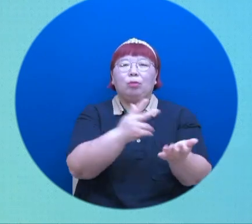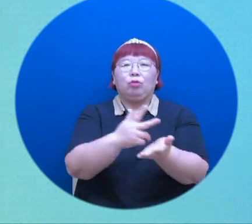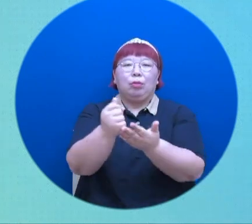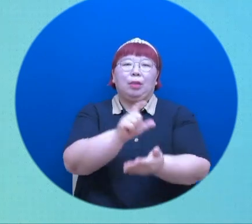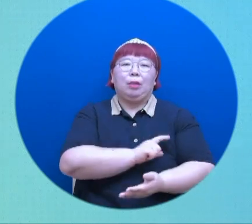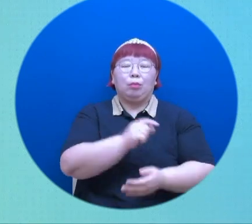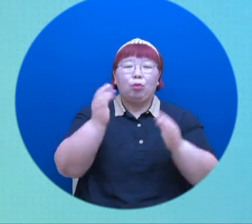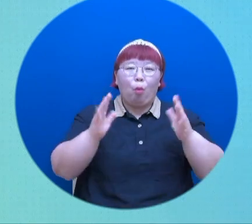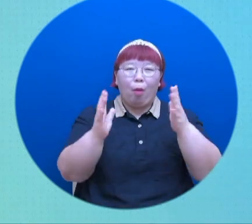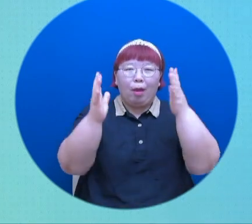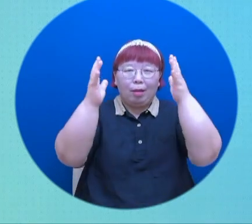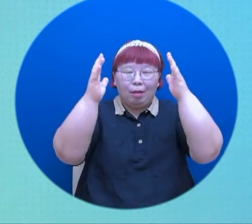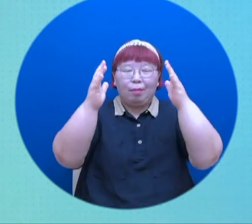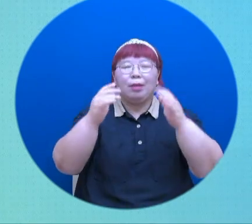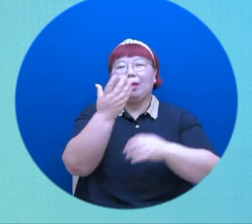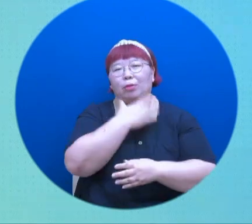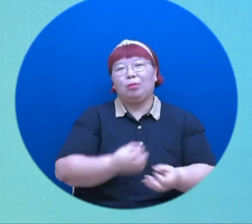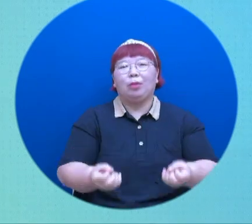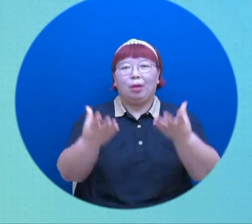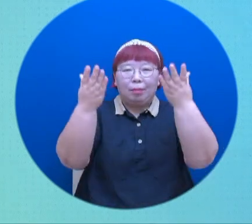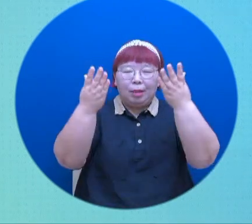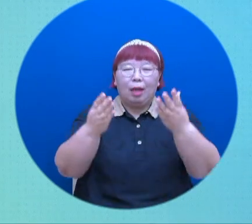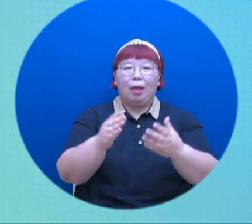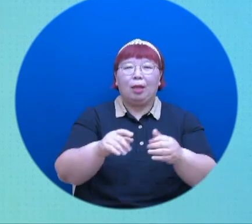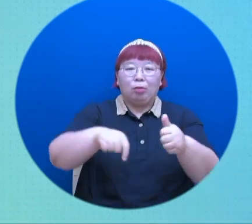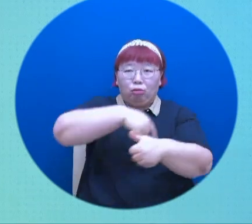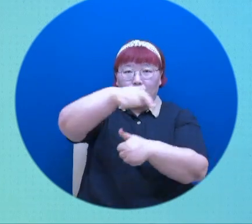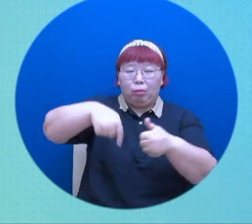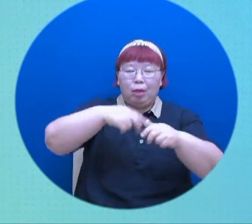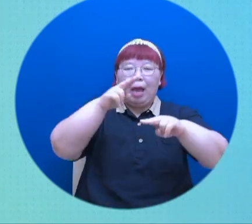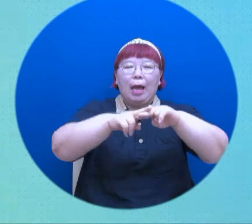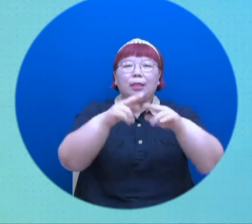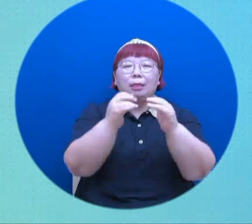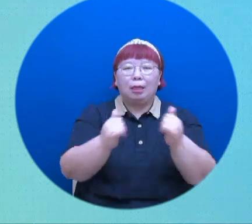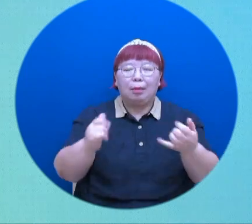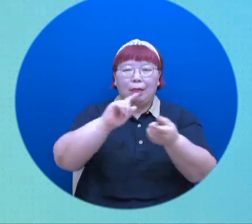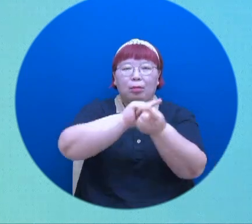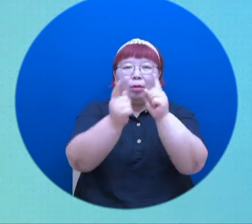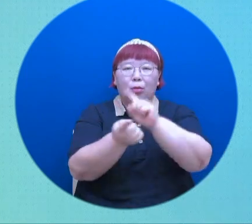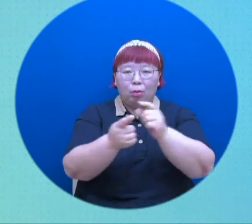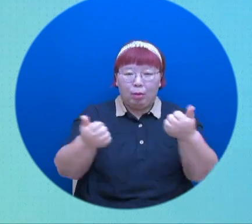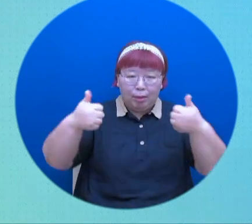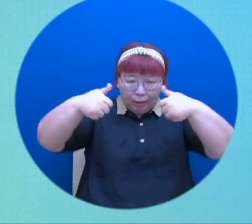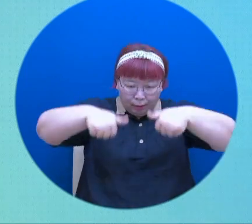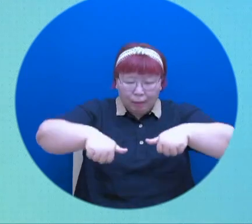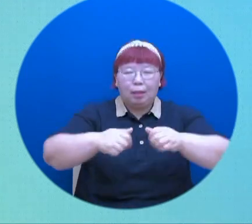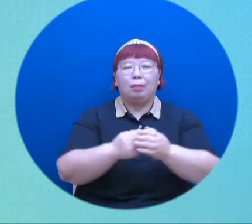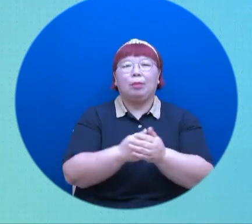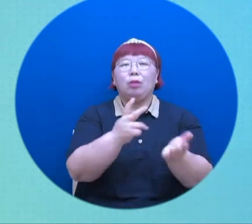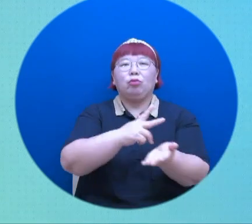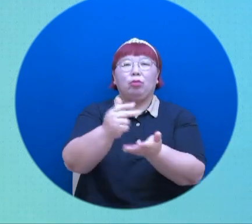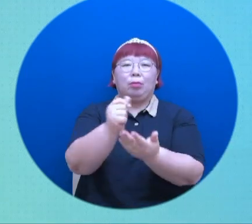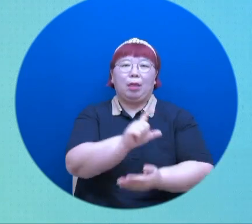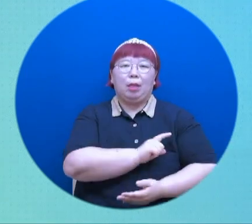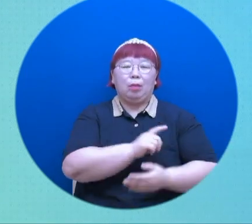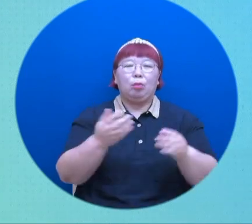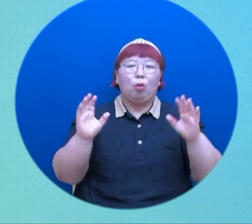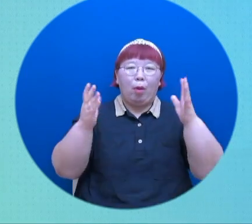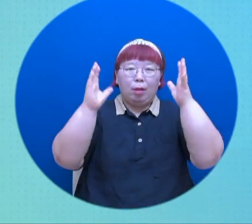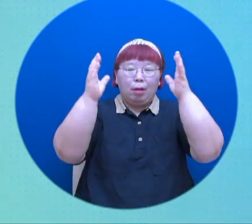환영하고 축복합니다. 우리 앞뒤 좌우에 계신 분들에게 이렇게 인사할게요. 주님의 이름으로